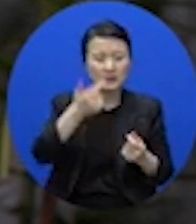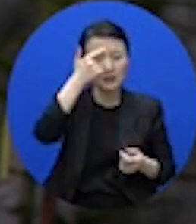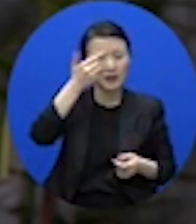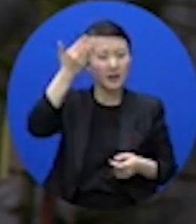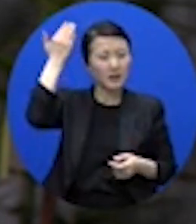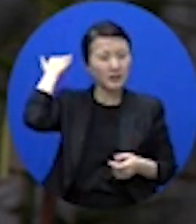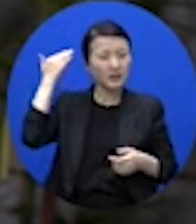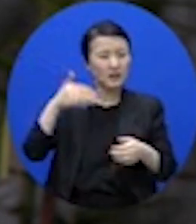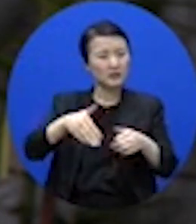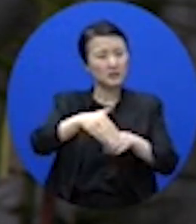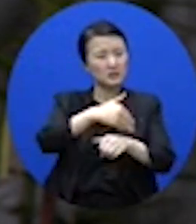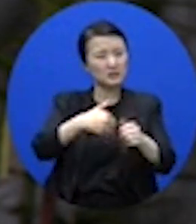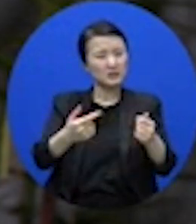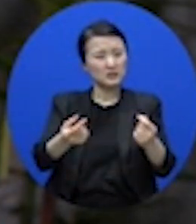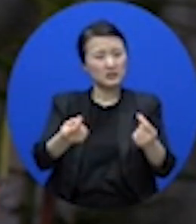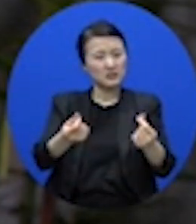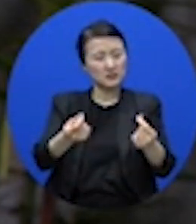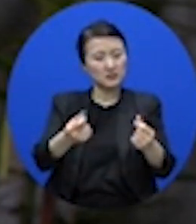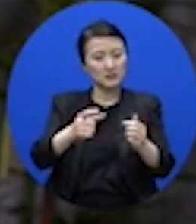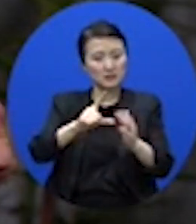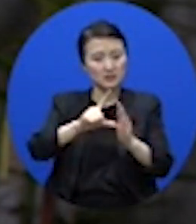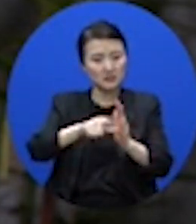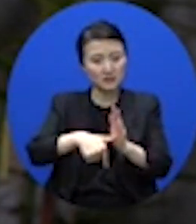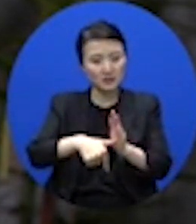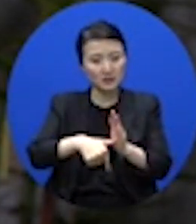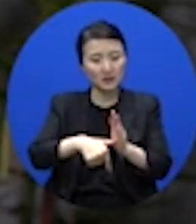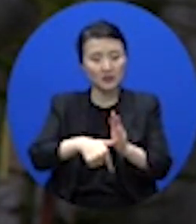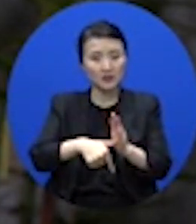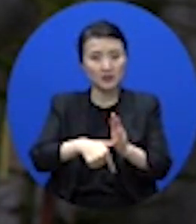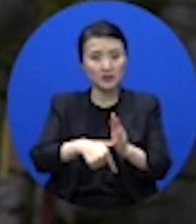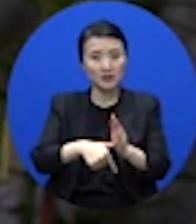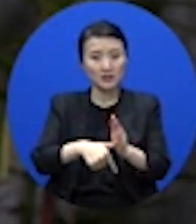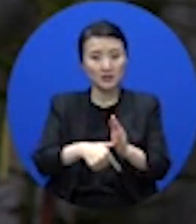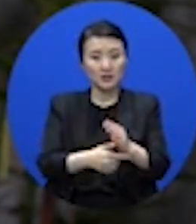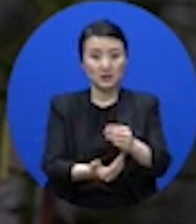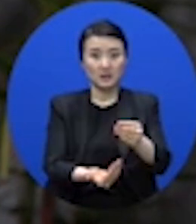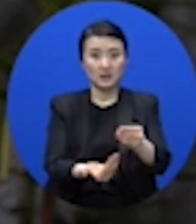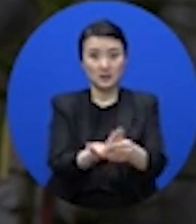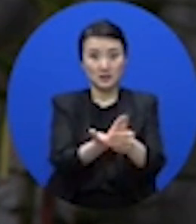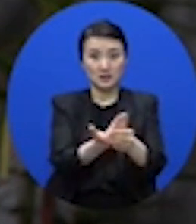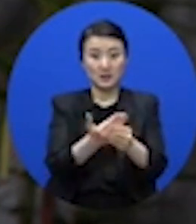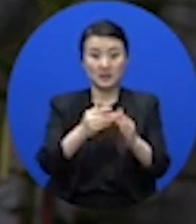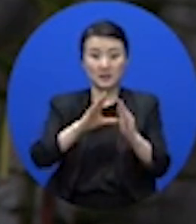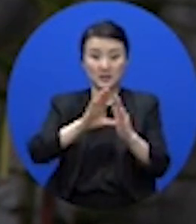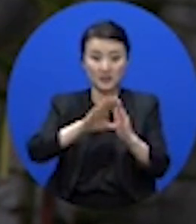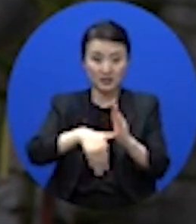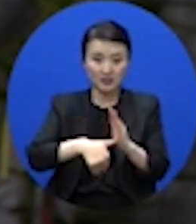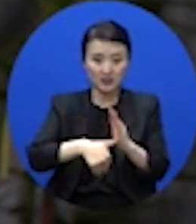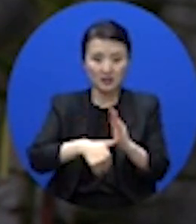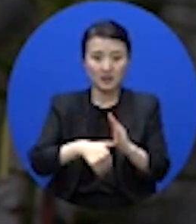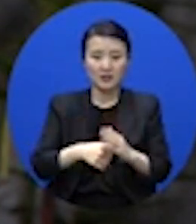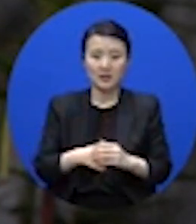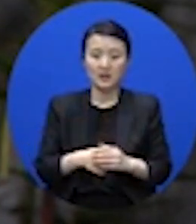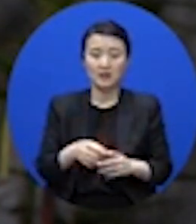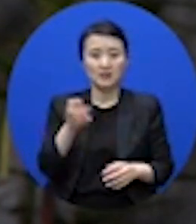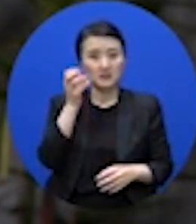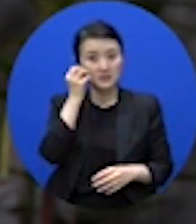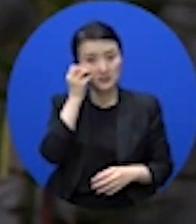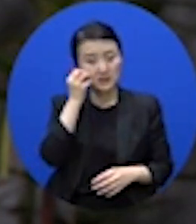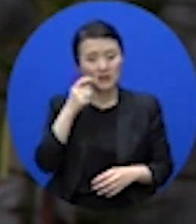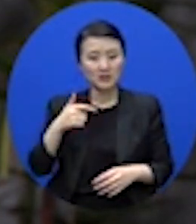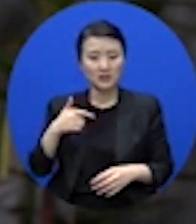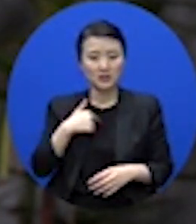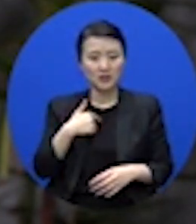그 생각들, 그 경험들이 비슷한 거가 나에게 탁탁 와지면요, 희한하게